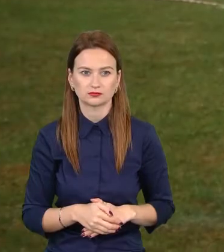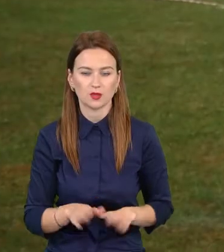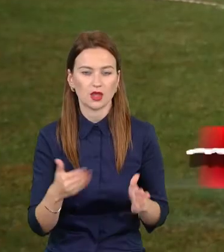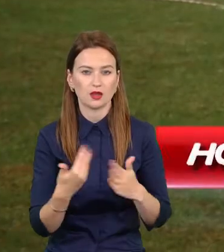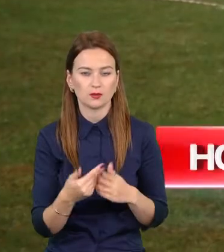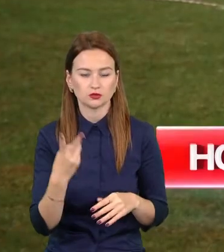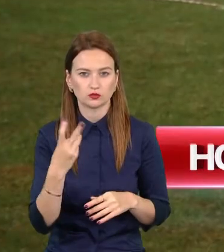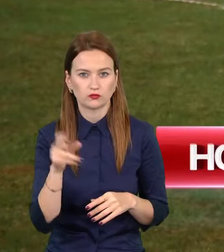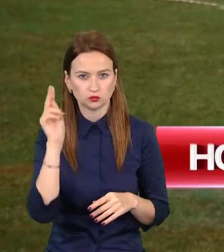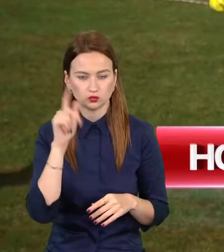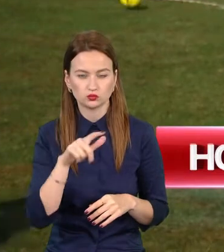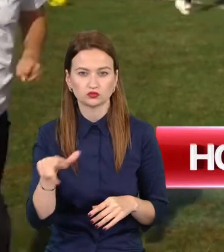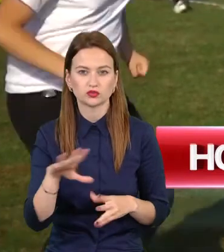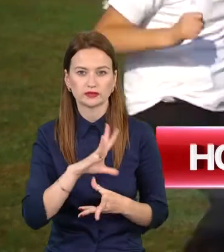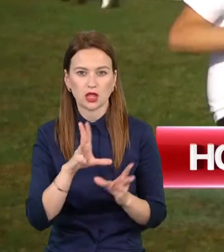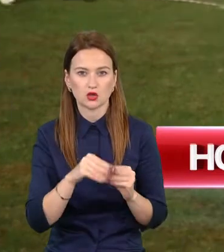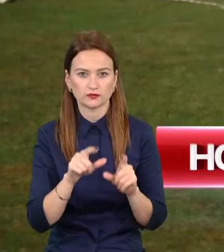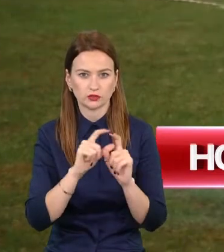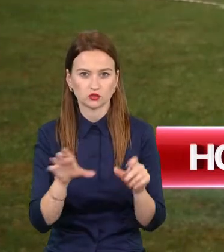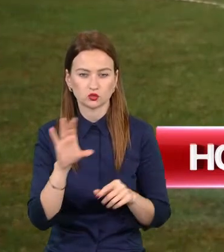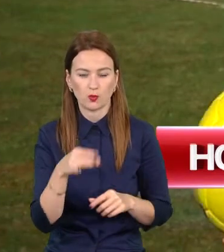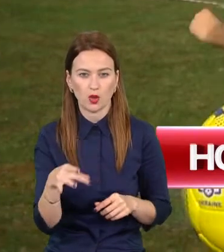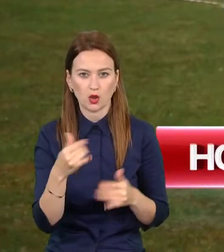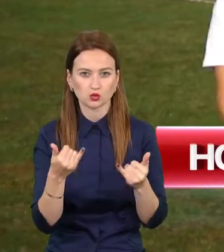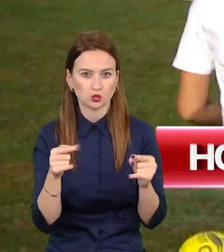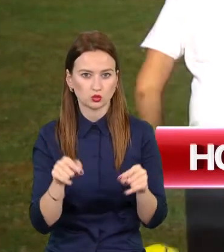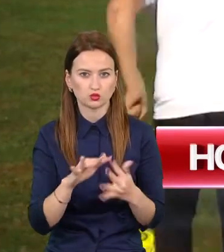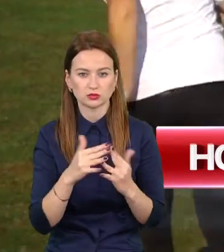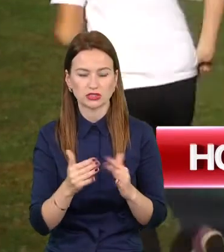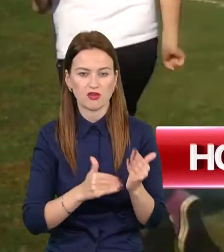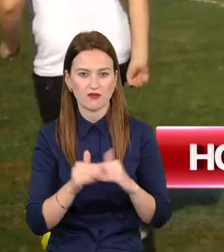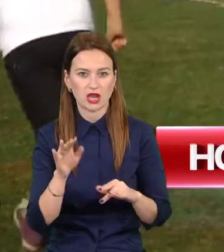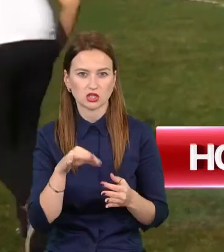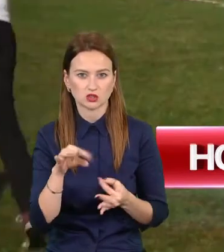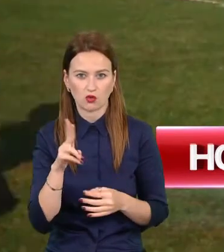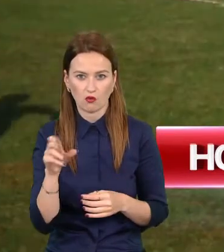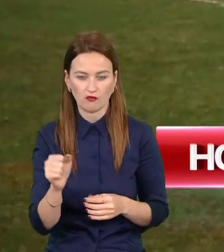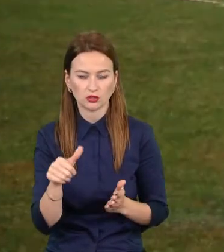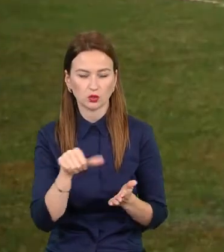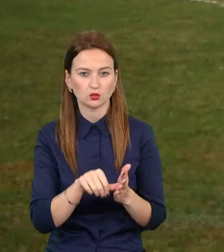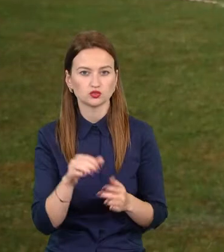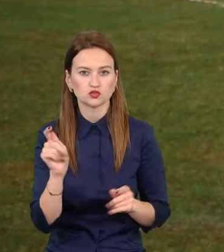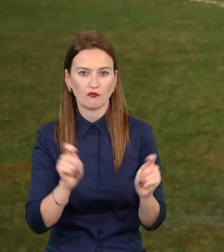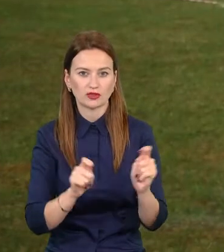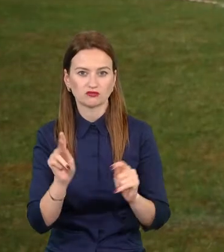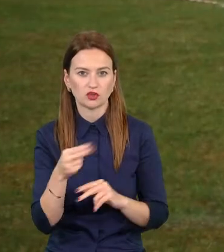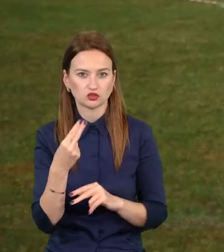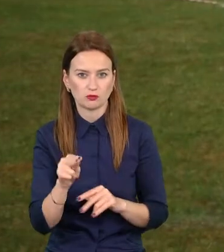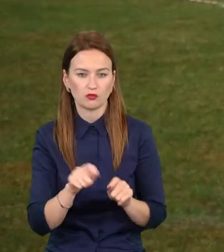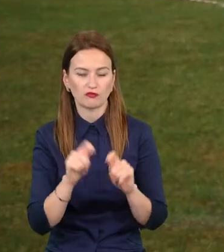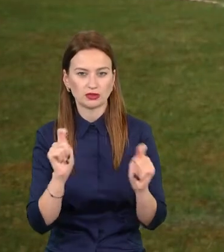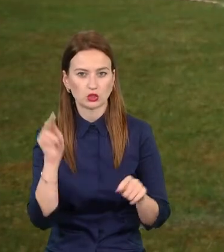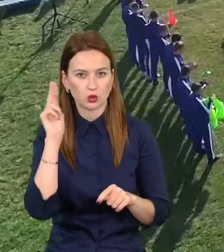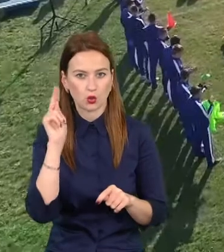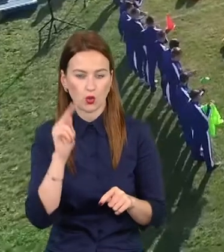Близько 200 учнів загальноосвітніх шкіл Сумського району сьогодні тут, у селі Верхня Сироватка, взяли участь у фестивалі чемпіонів «Відкриті